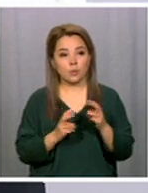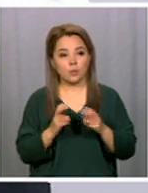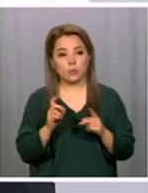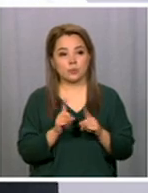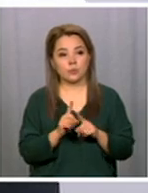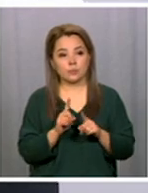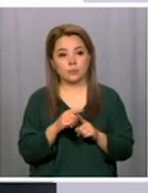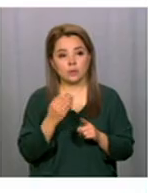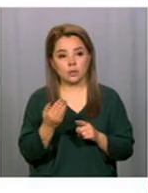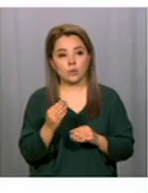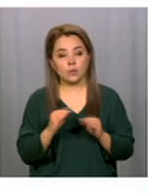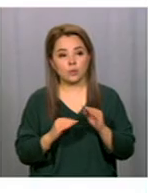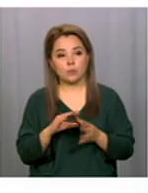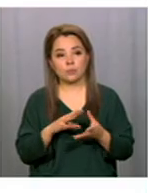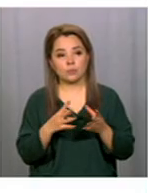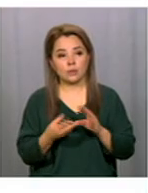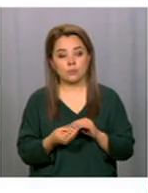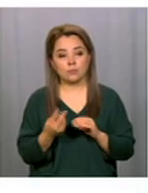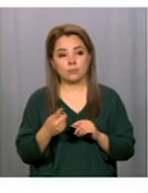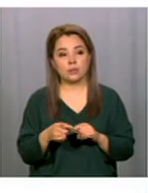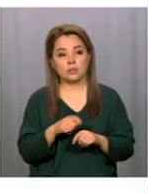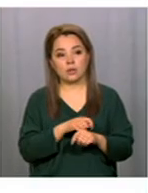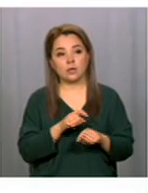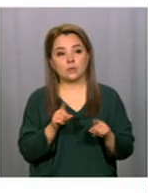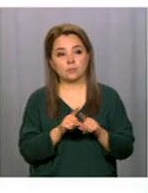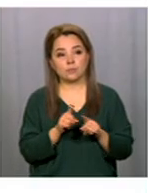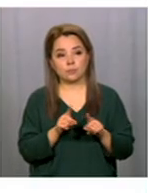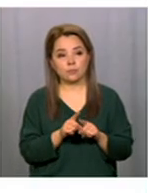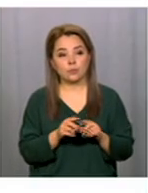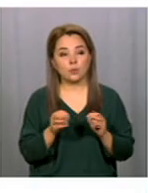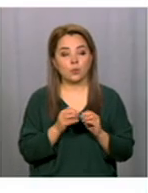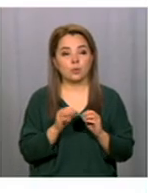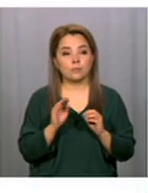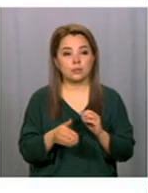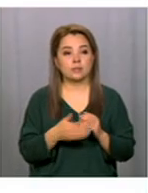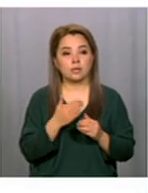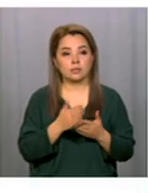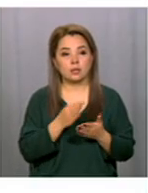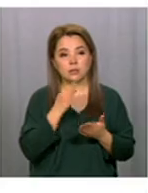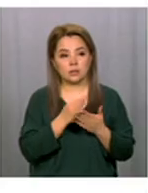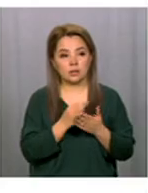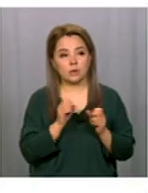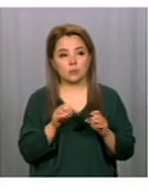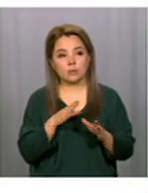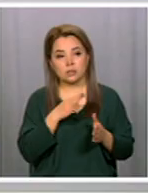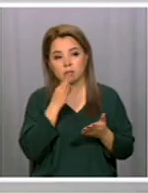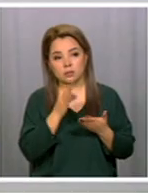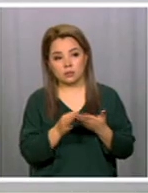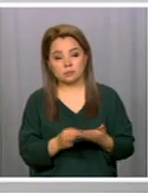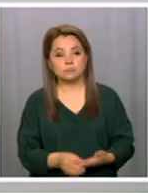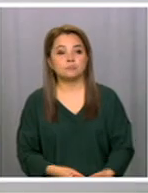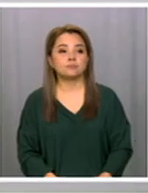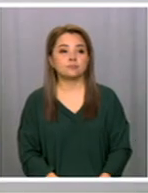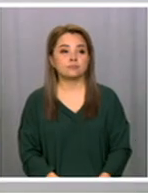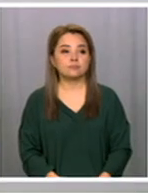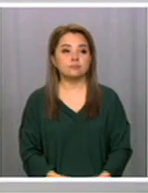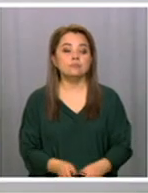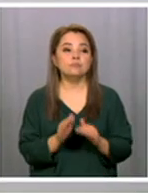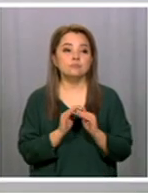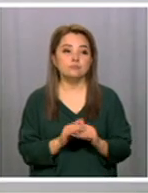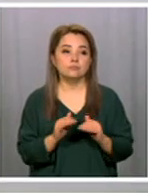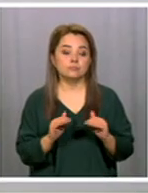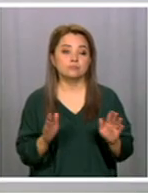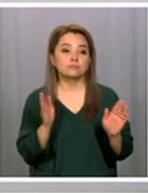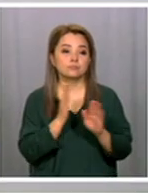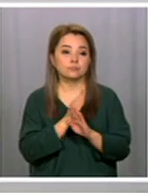ағзалардың көлемі бір шаршы метрде 10000 дана болуы мүмкін. Балалар,